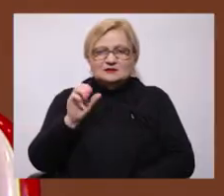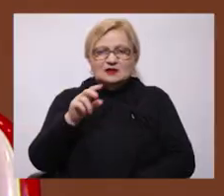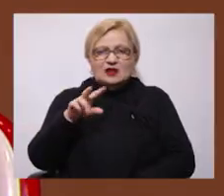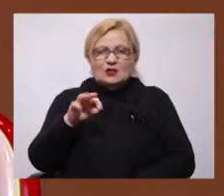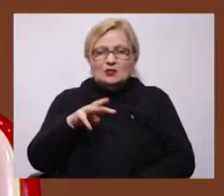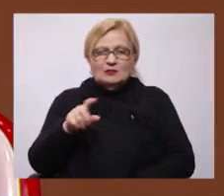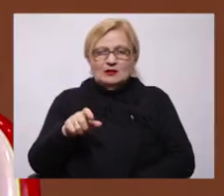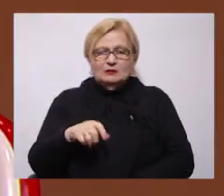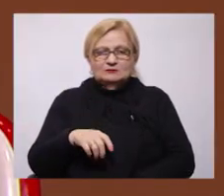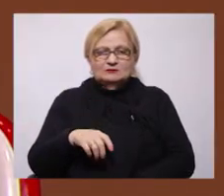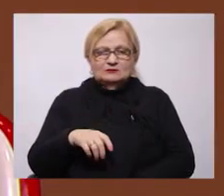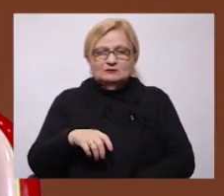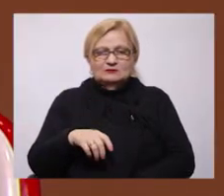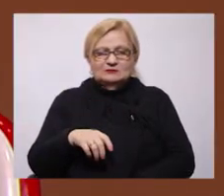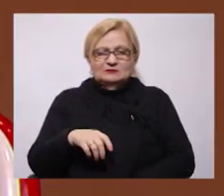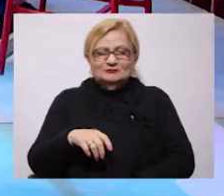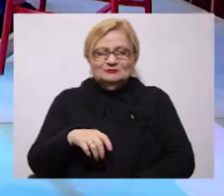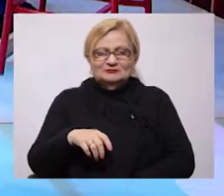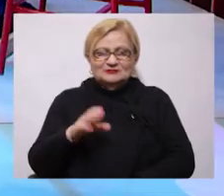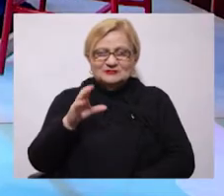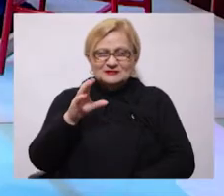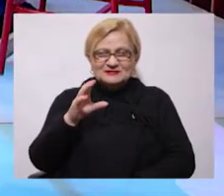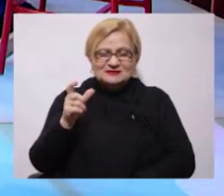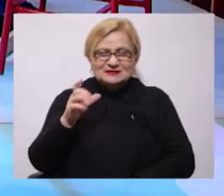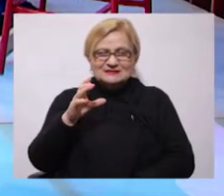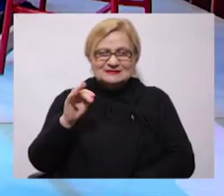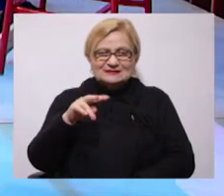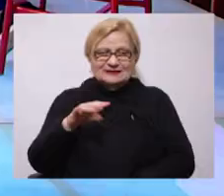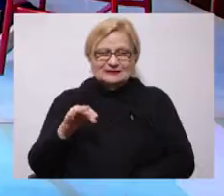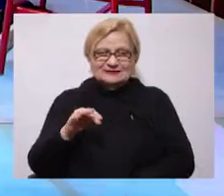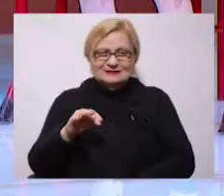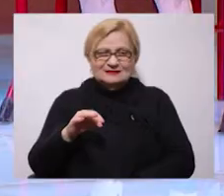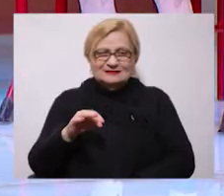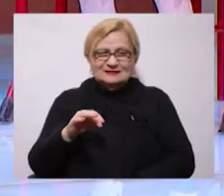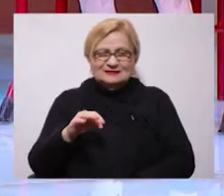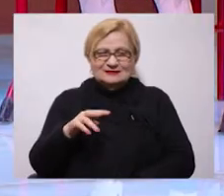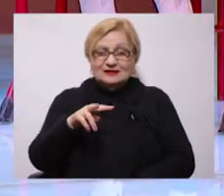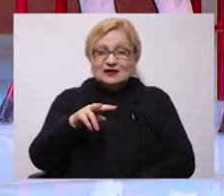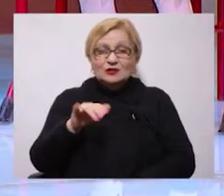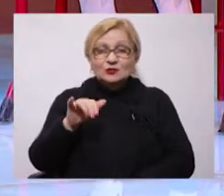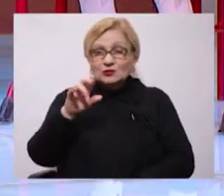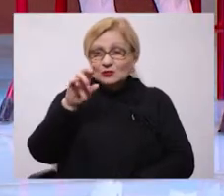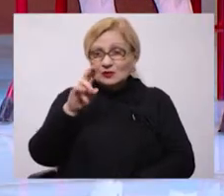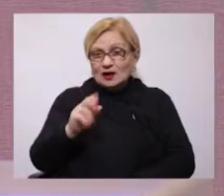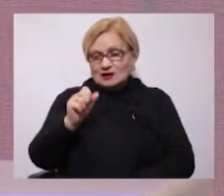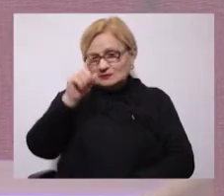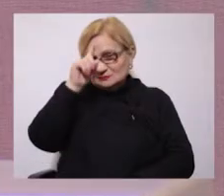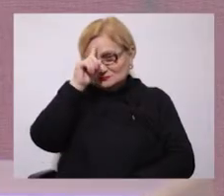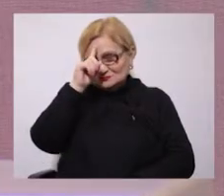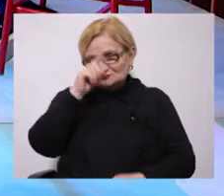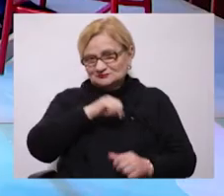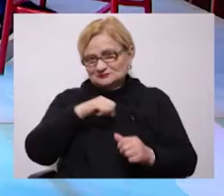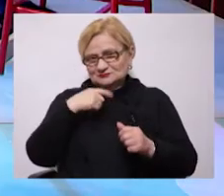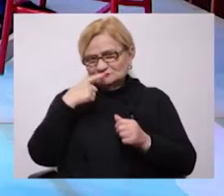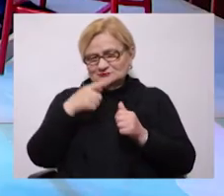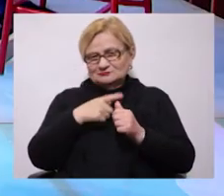სალომე, ლუკა, სესილი და ლუკა, რომელმაც შემახსენა თავისი